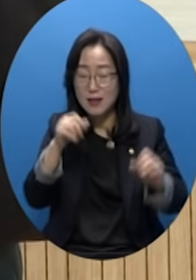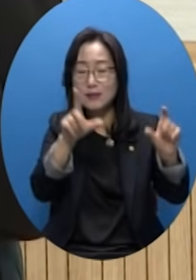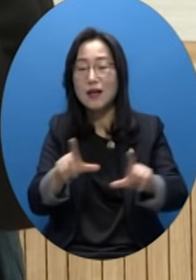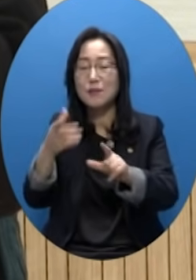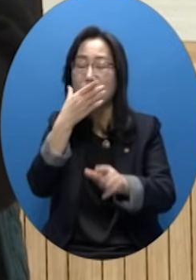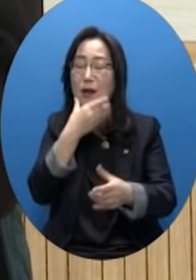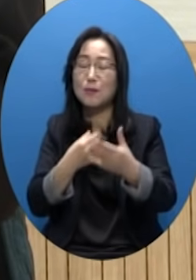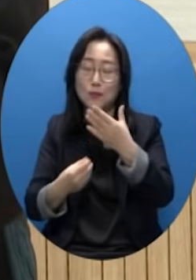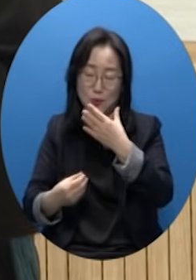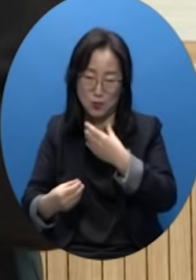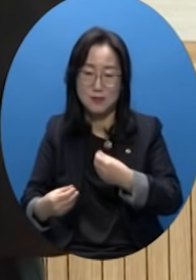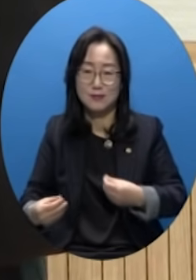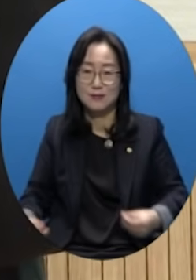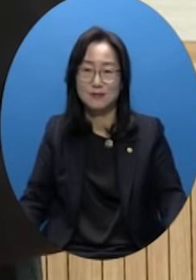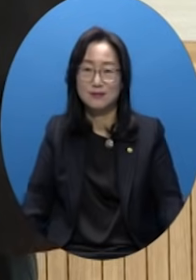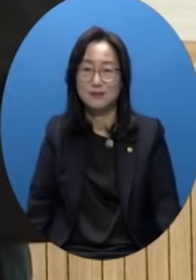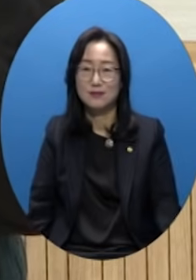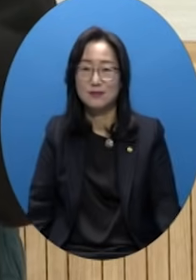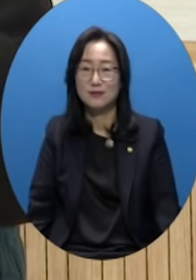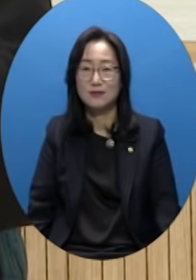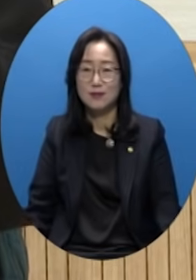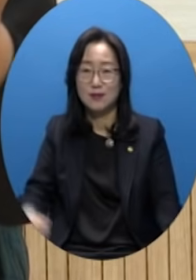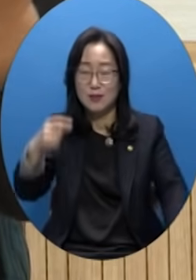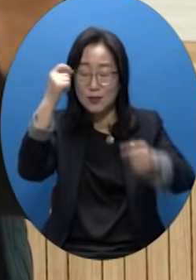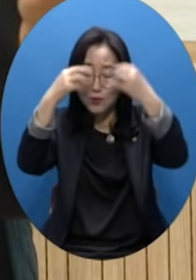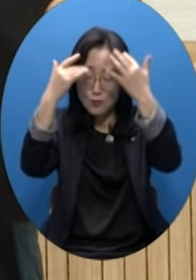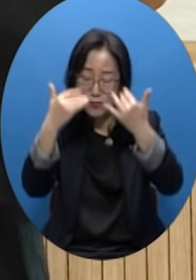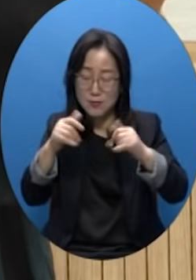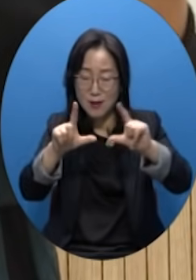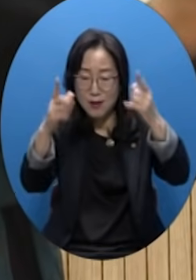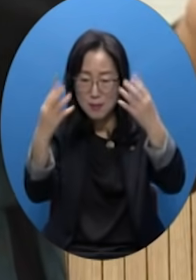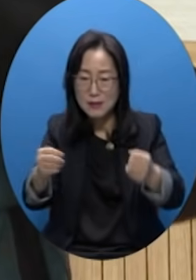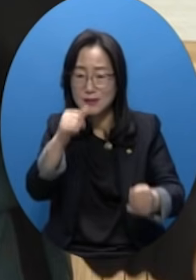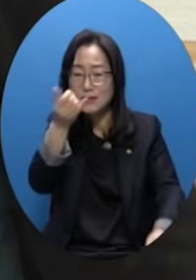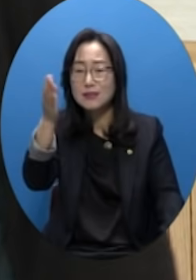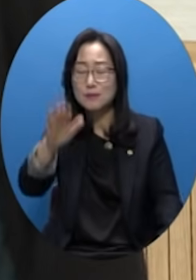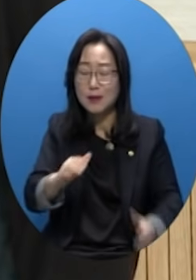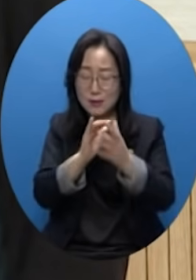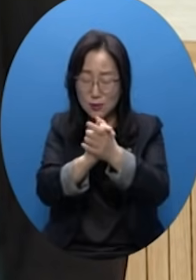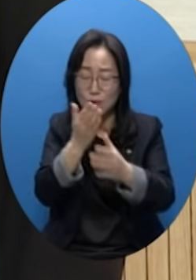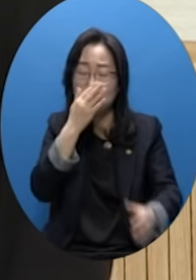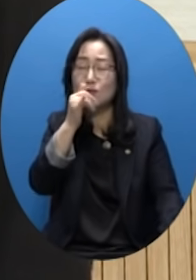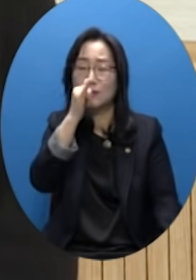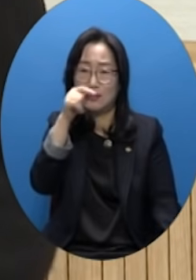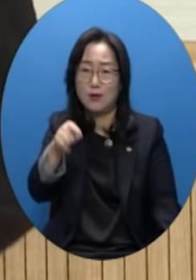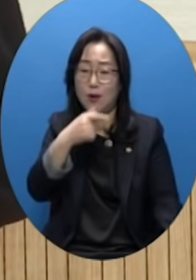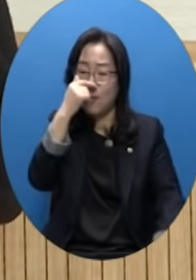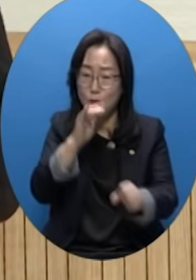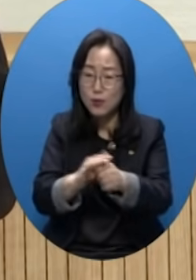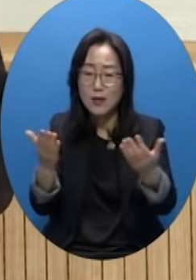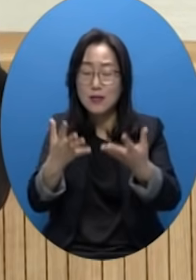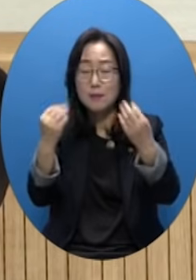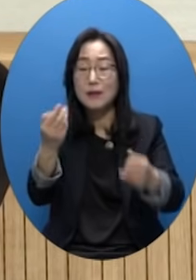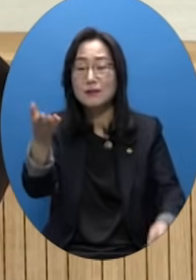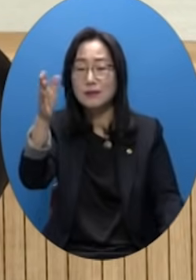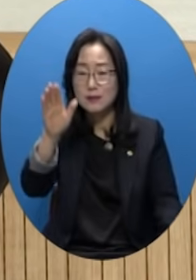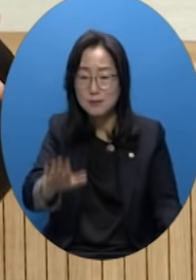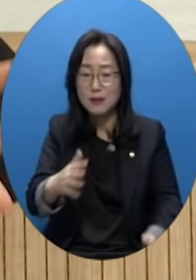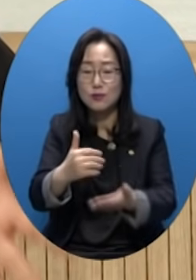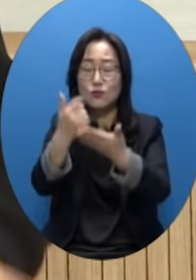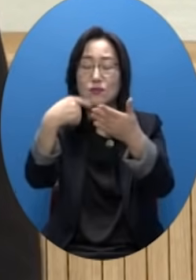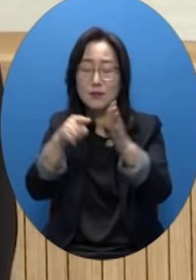생 복지로 눈물 날 1 많지만 기도할 수 있는 억울한 일 만 나 주를 위해